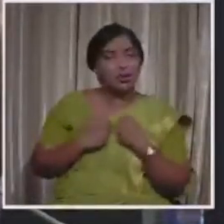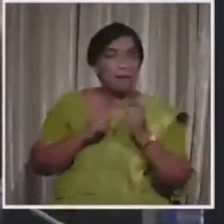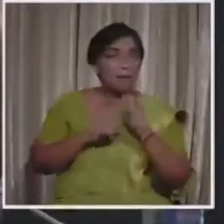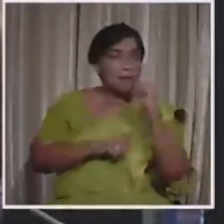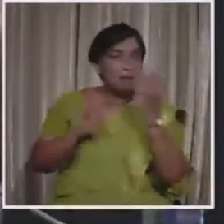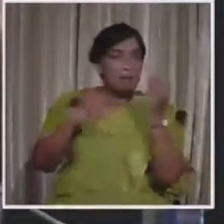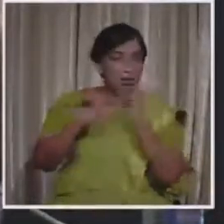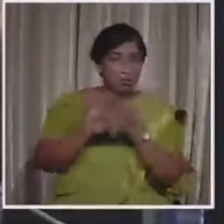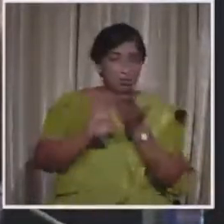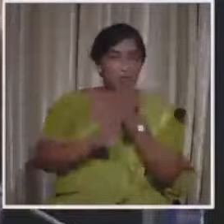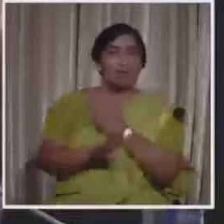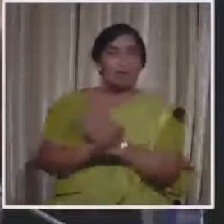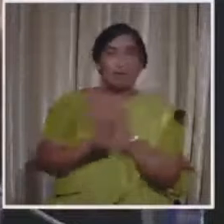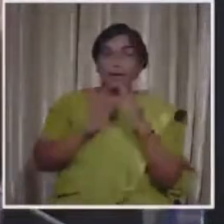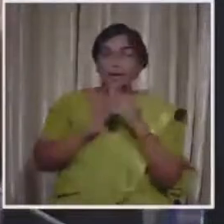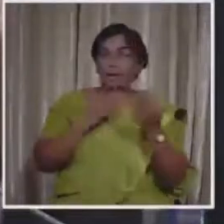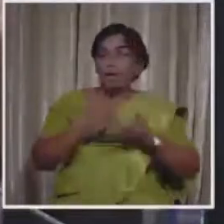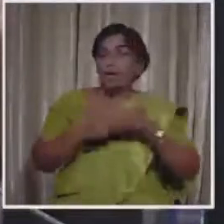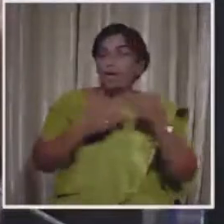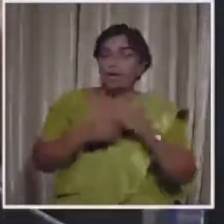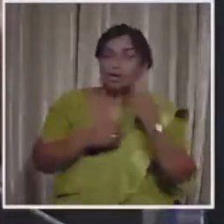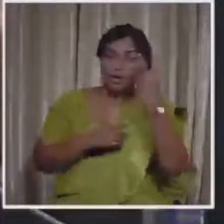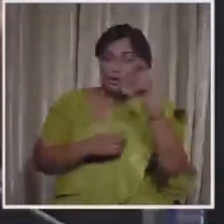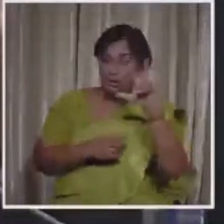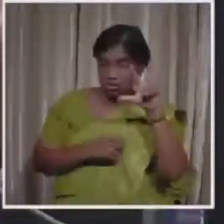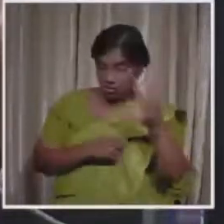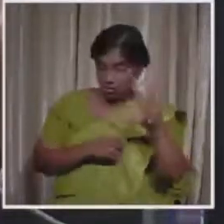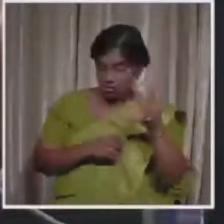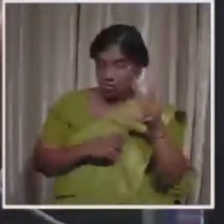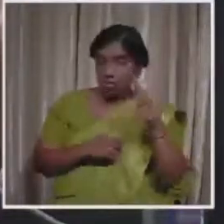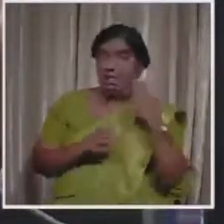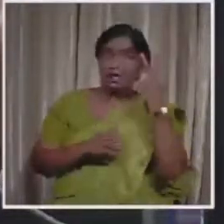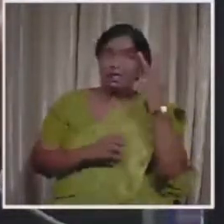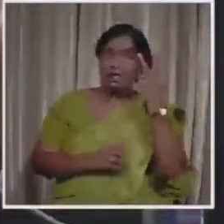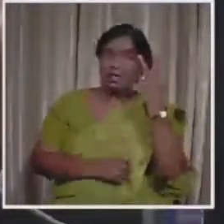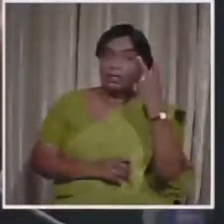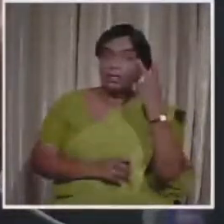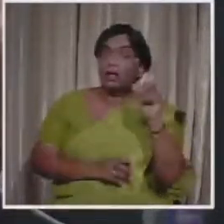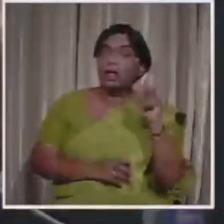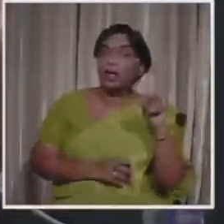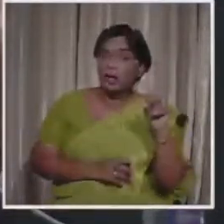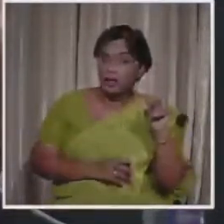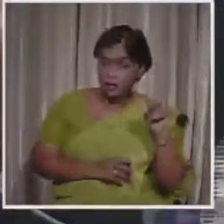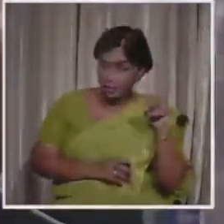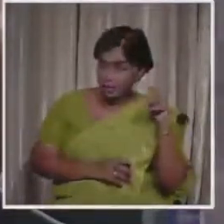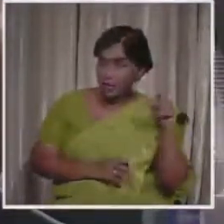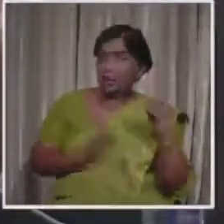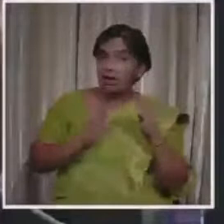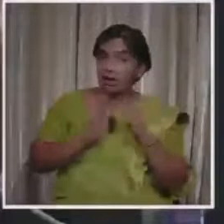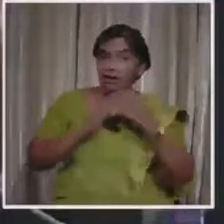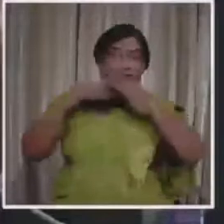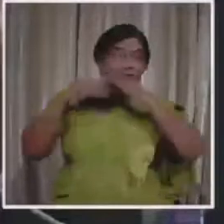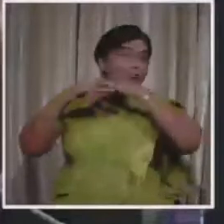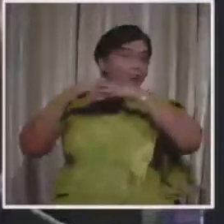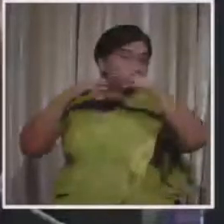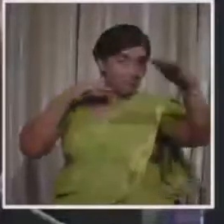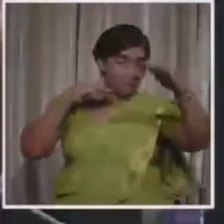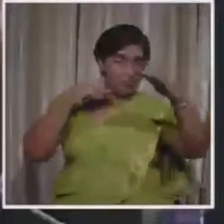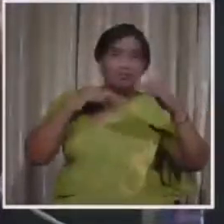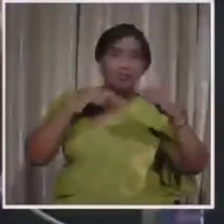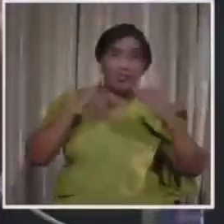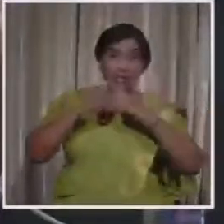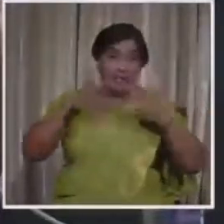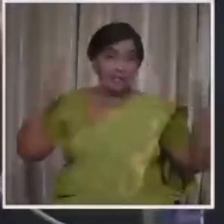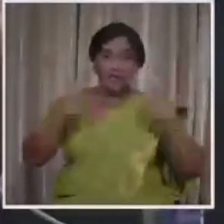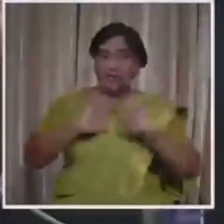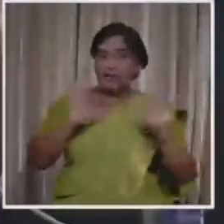එන්න කලින් ගෙයක් හදන්න පටන් ගත්ත 2008 මම 2011 දී මේ ගෙදරට ස්ලැබ් එක දා ගන්නවා. ලොකු ගෙයක් නෙවෙයි